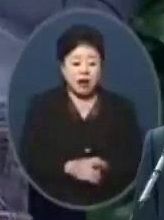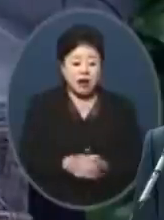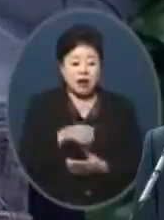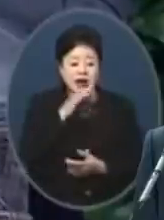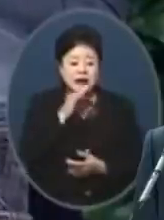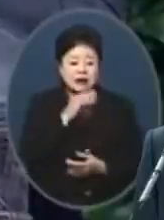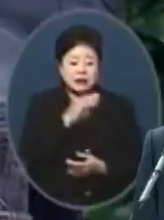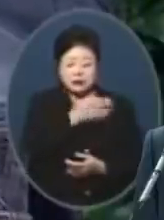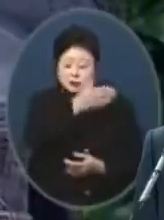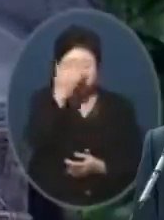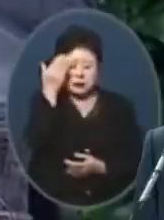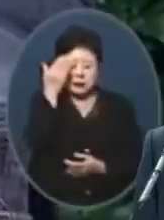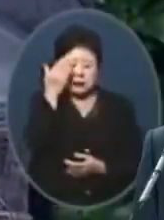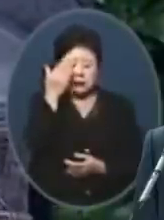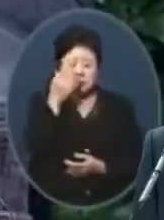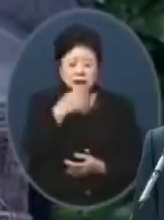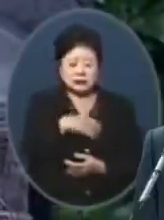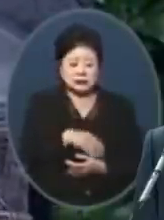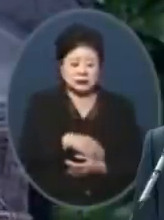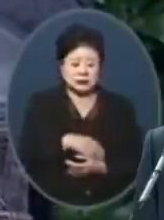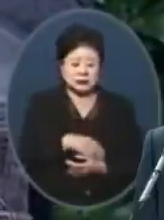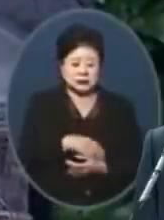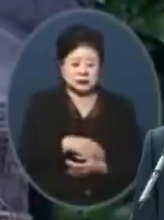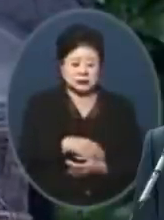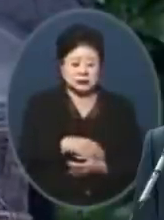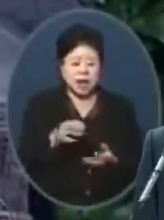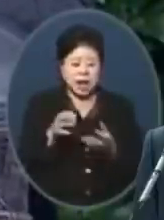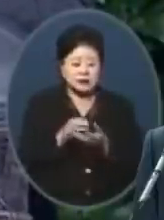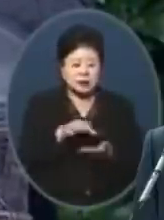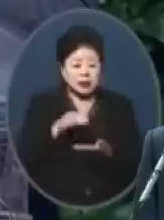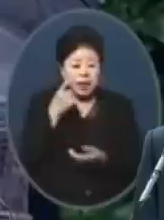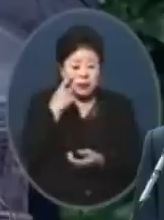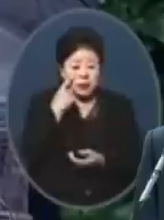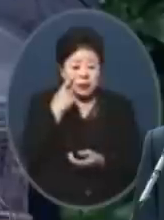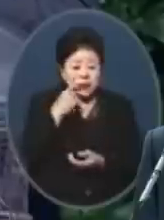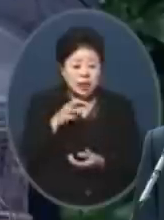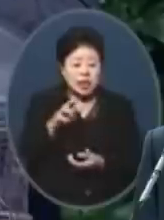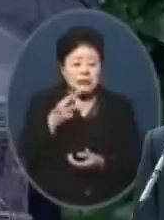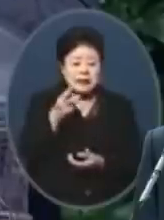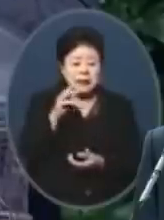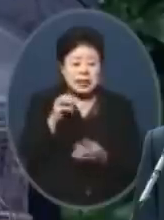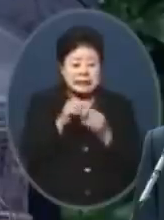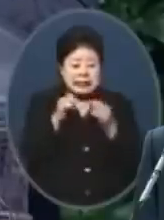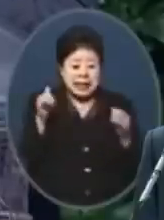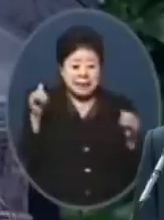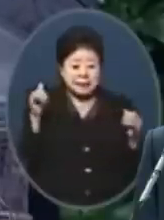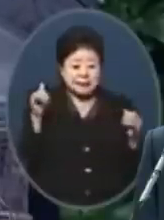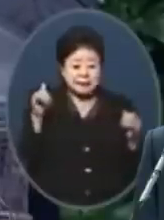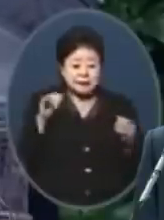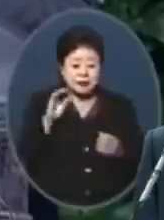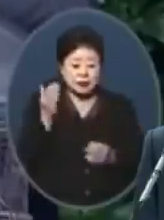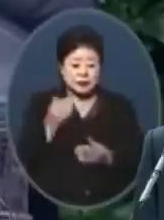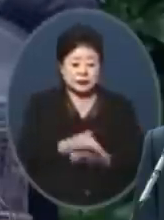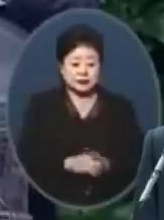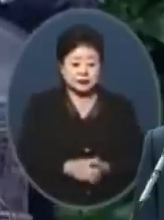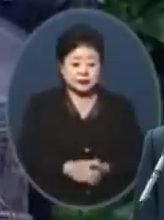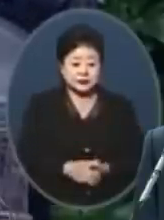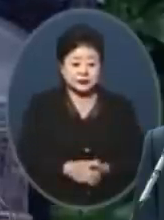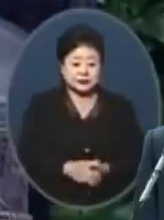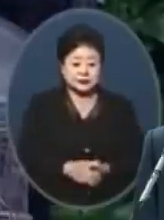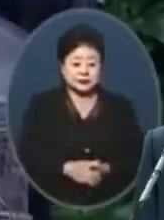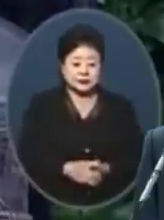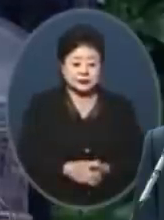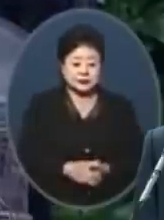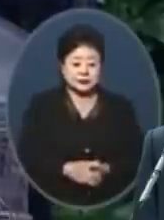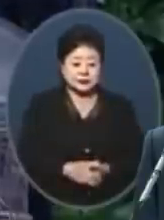노유를 다 합쳐서 계산을 해보니까 약 300만 명이 되었습니다. And by the time